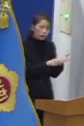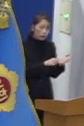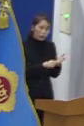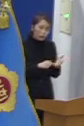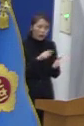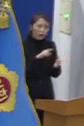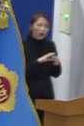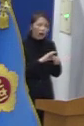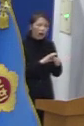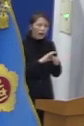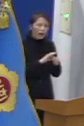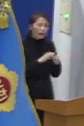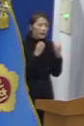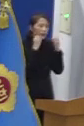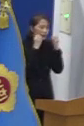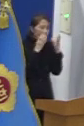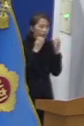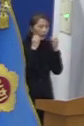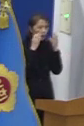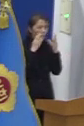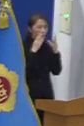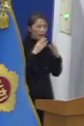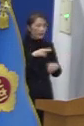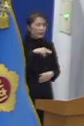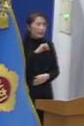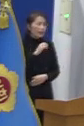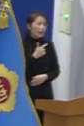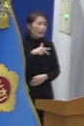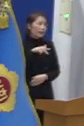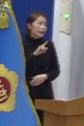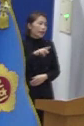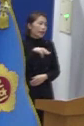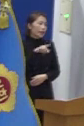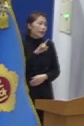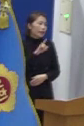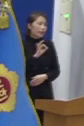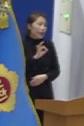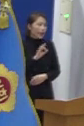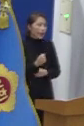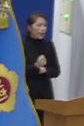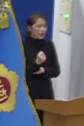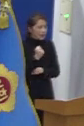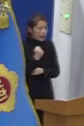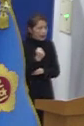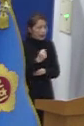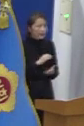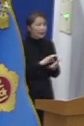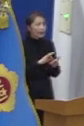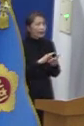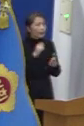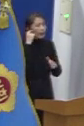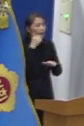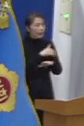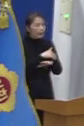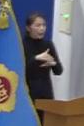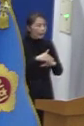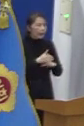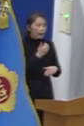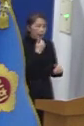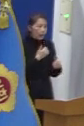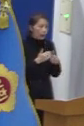에너지로 전환하겠습니다. 공공부터 먼저 솔선하여 기업과 도민의 적극적인